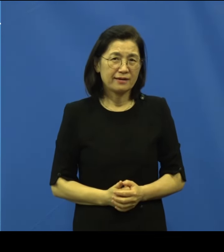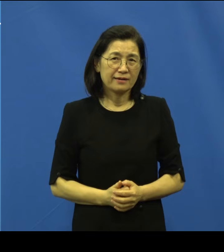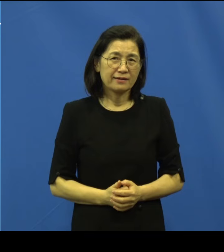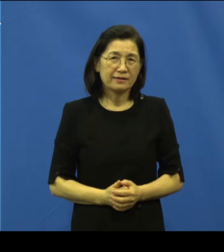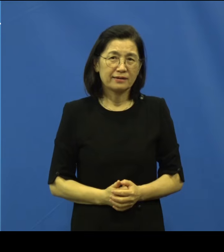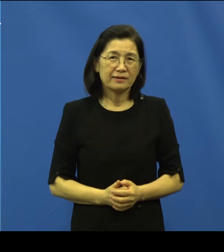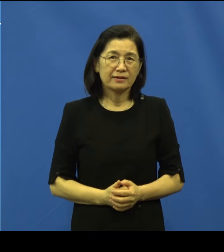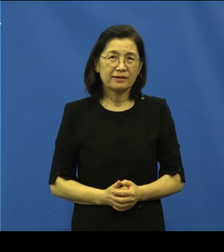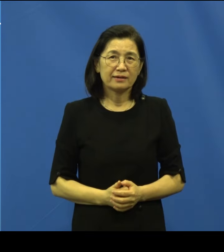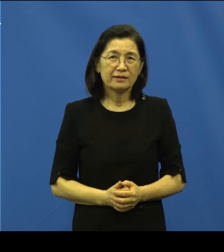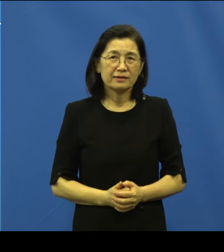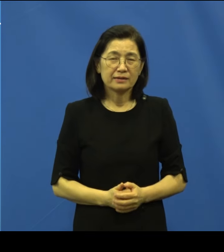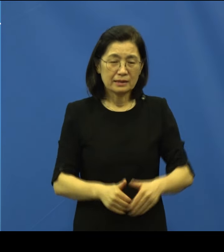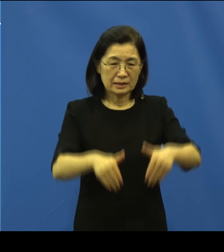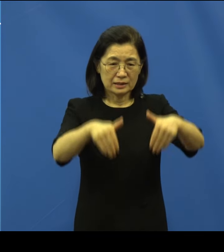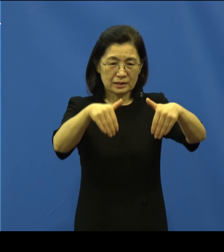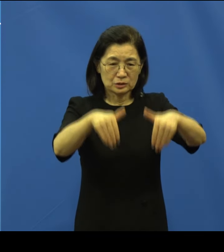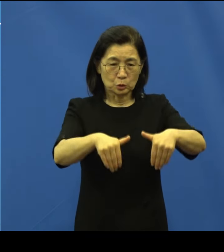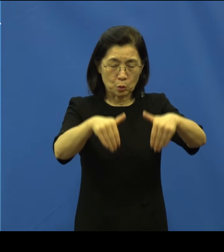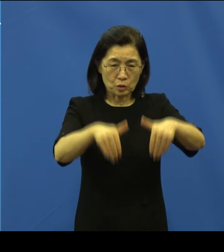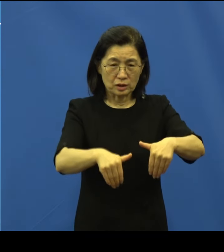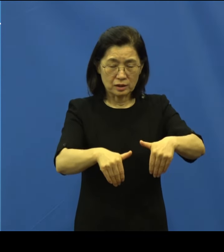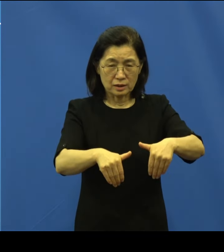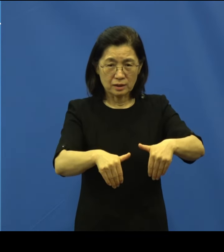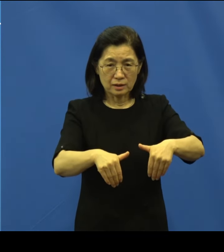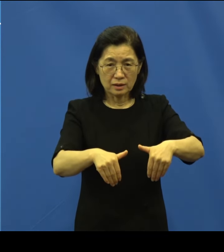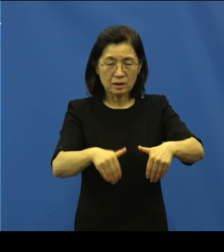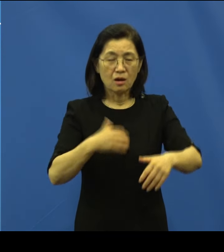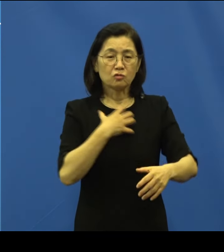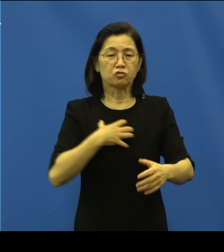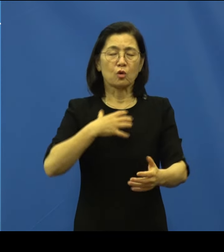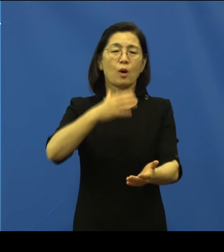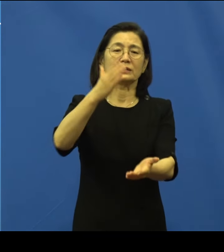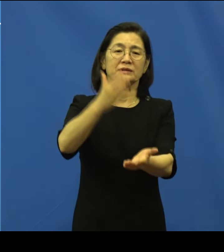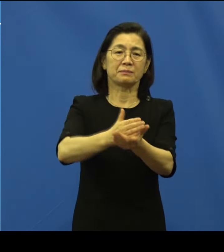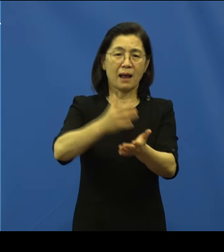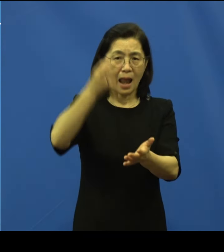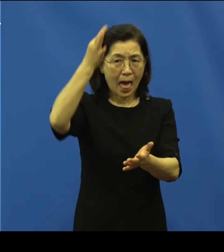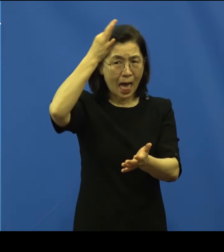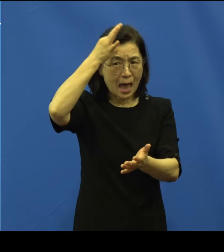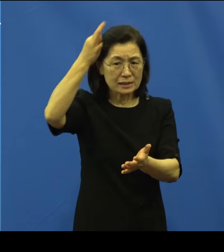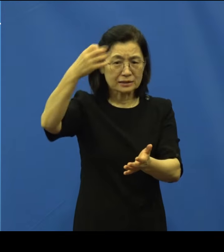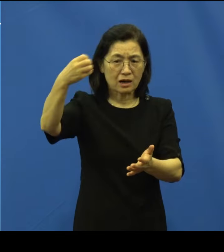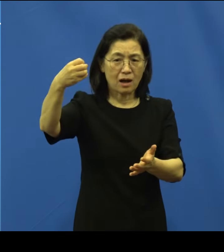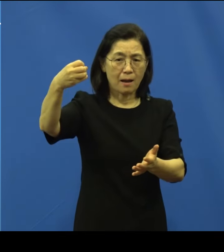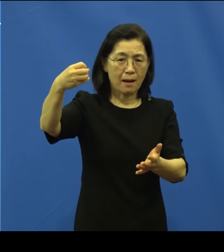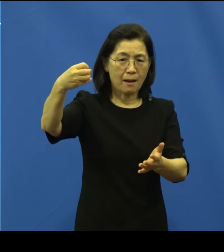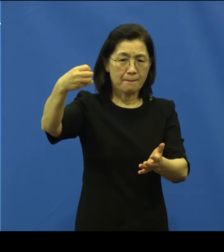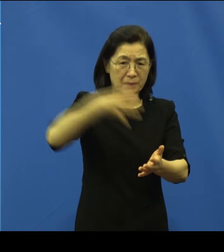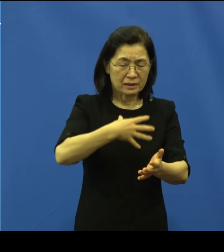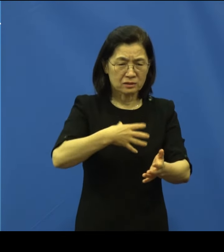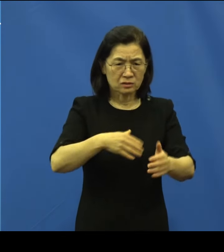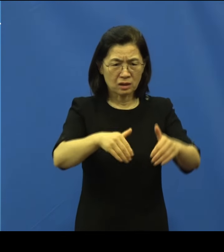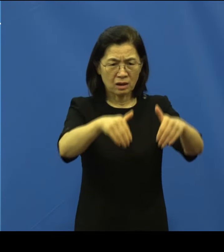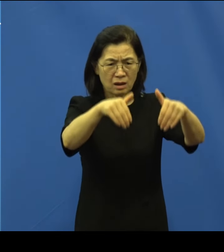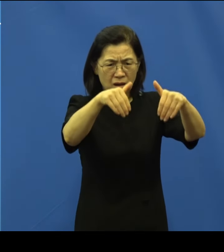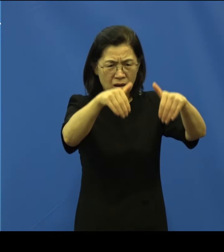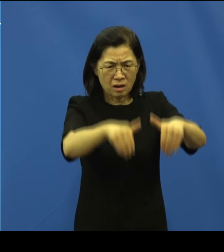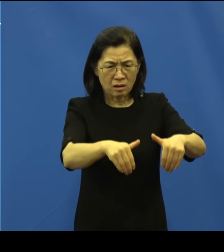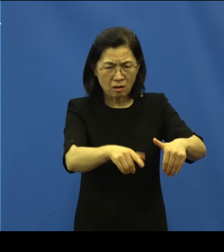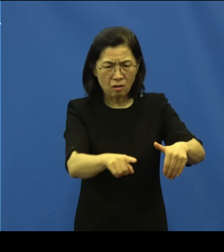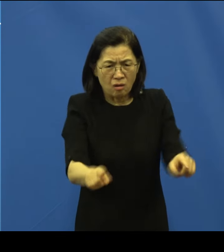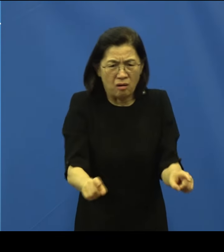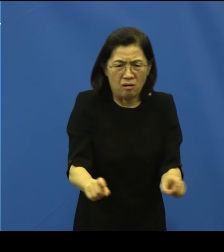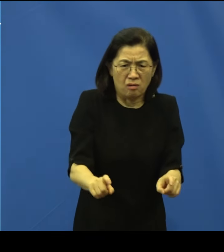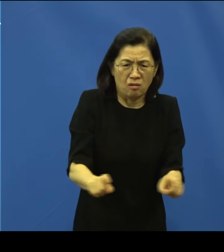여러분, 선지자의 사환이 알아듣지 못해요. 못하죠. 엘리사가 기도합니다. 무슨 기도를 해요? 이거는 뭐 그냥 될 일이